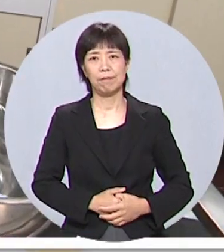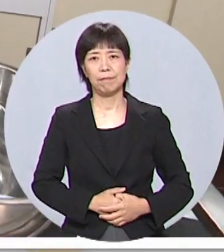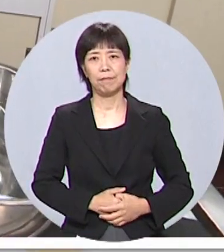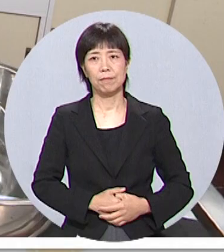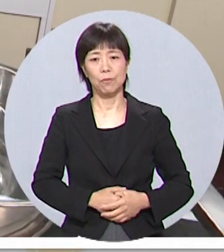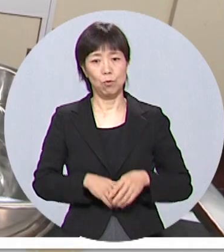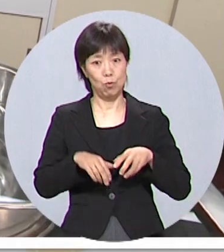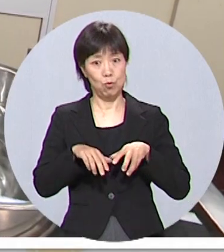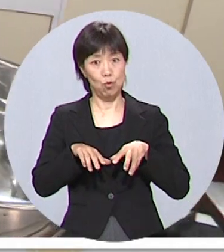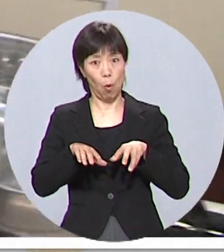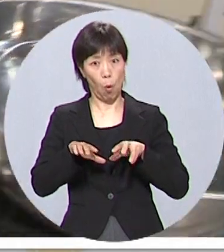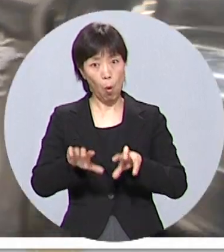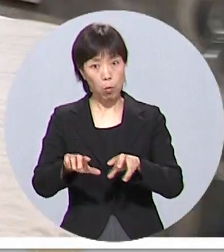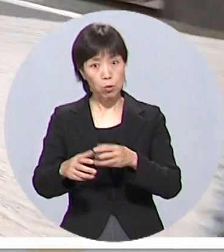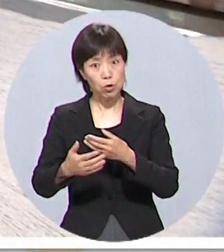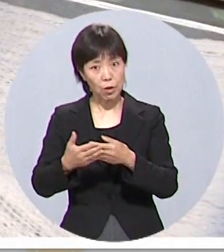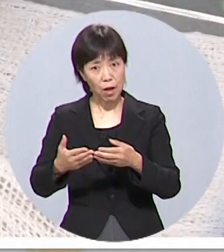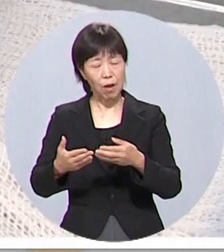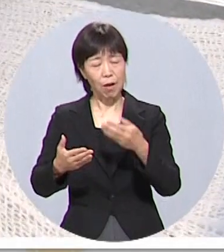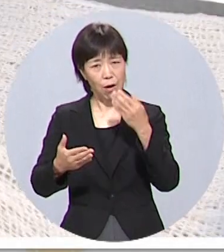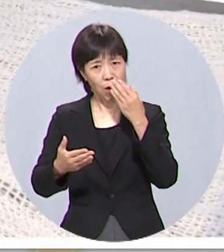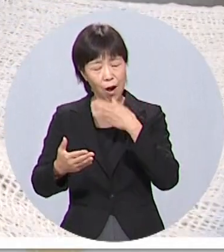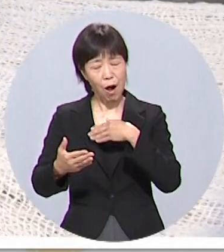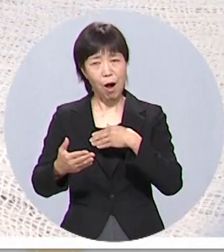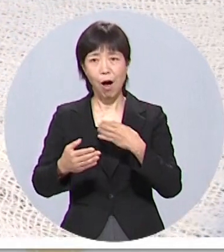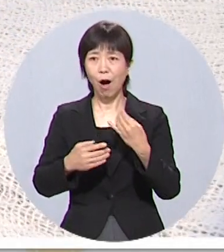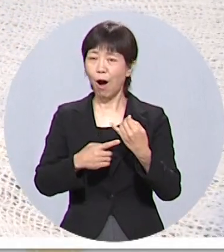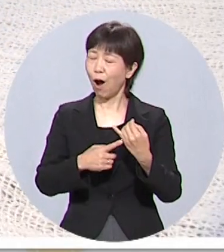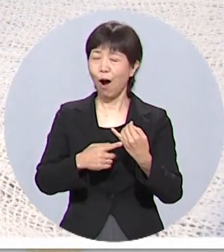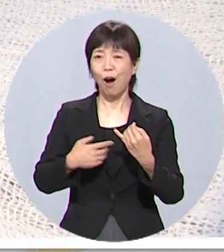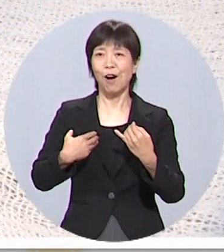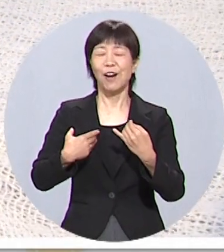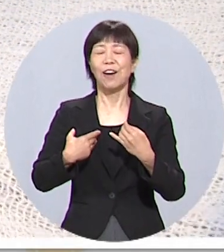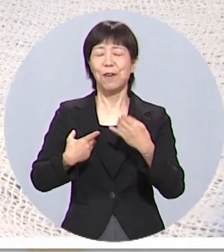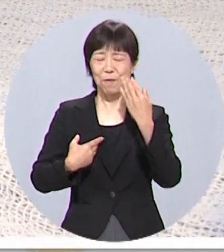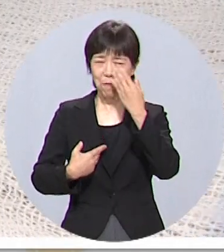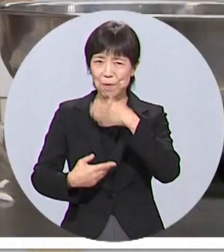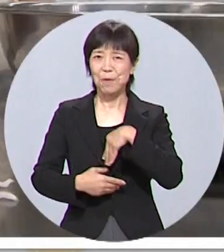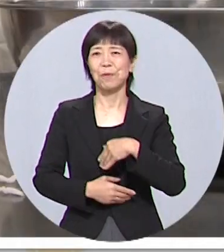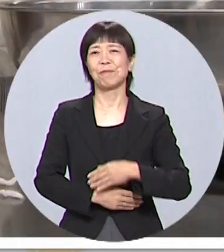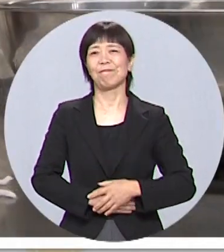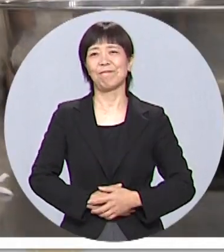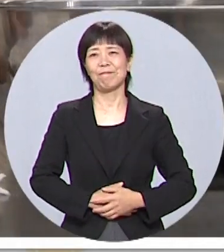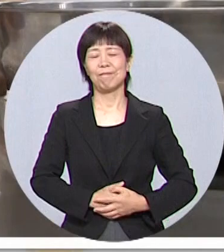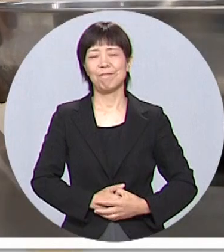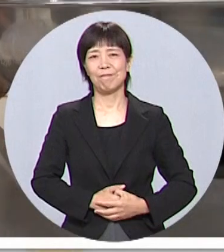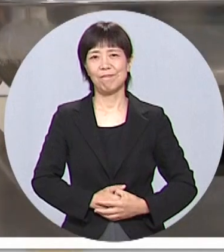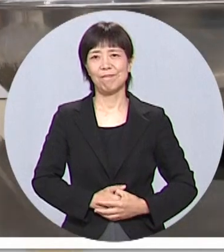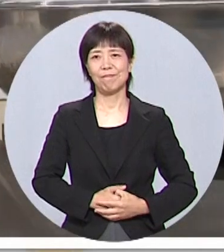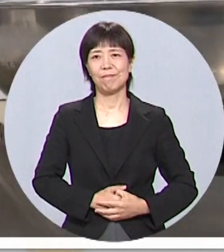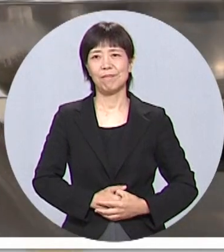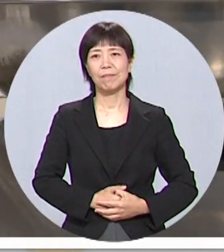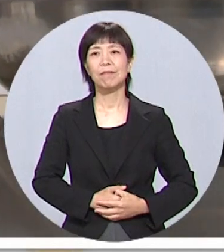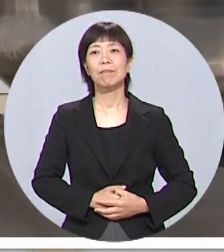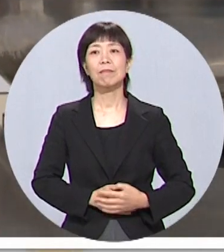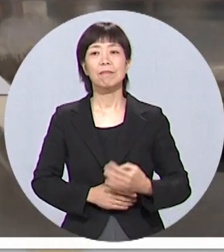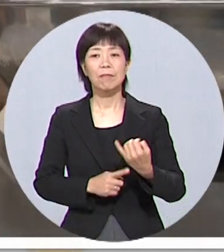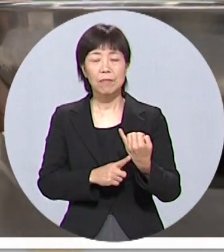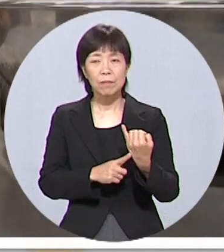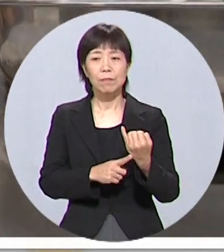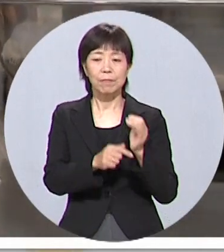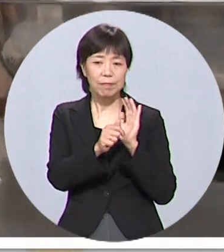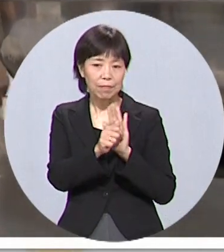動物柄という発想は望月さんにはなかったそう。さすがアンゴラ村長。望月さんのアドバイ